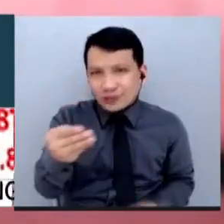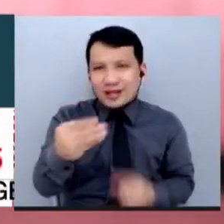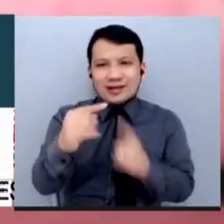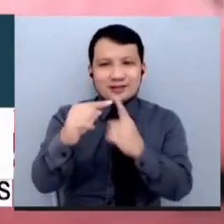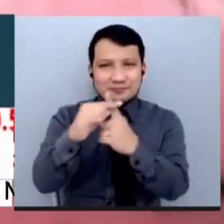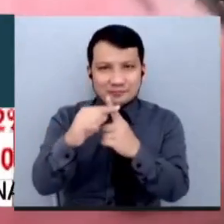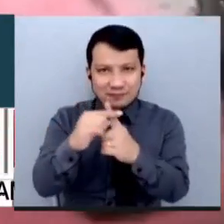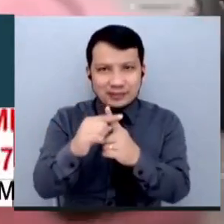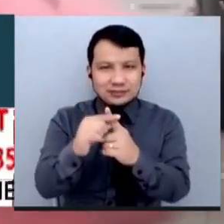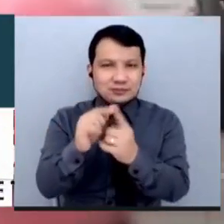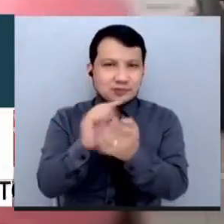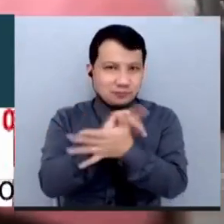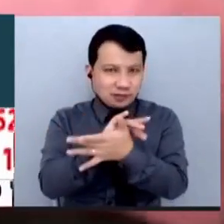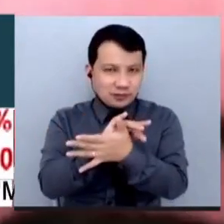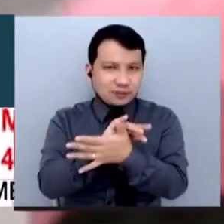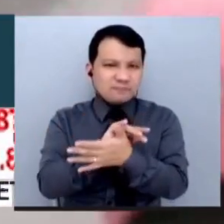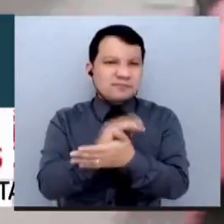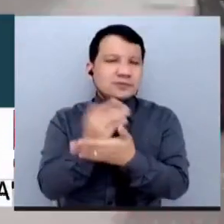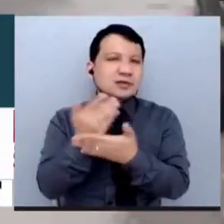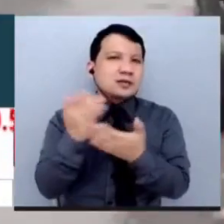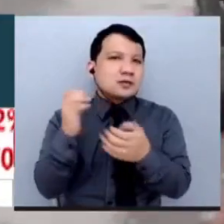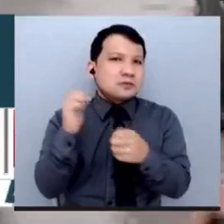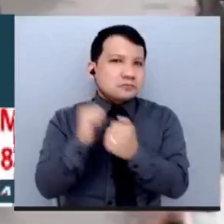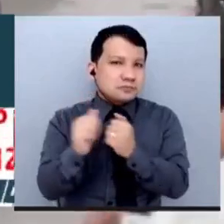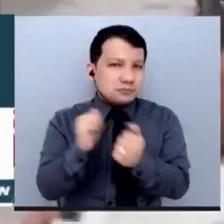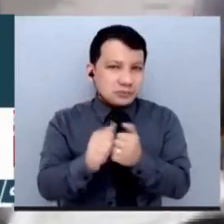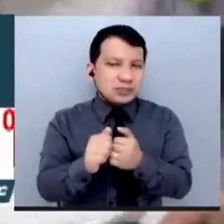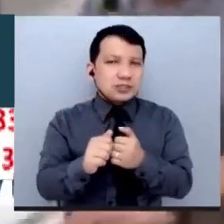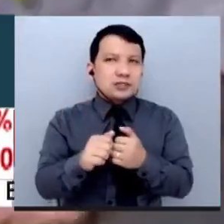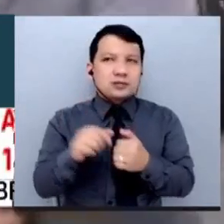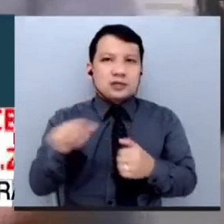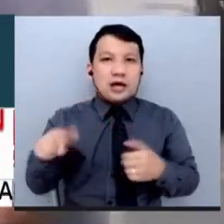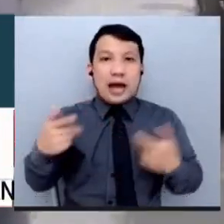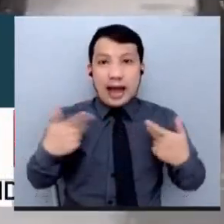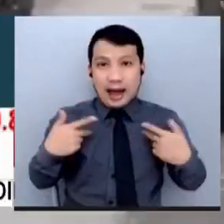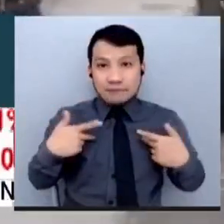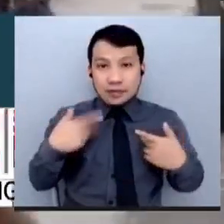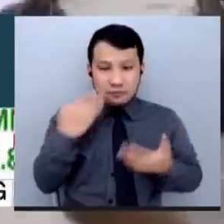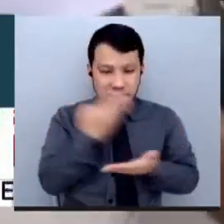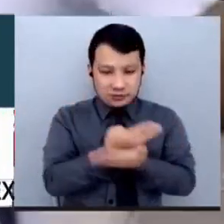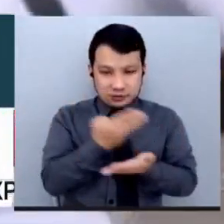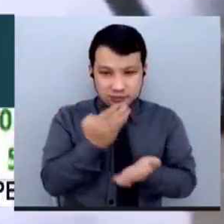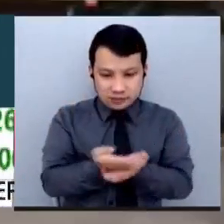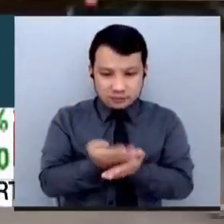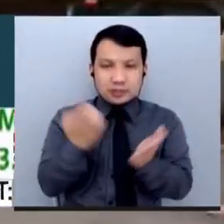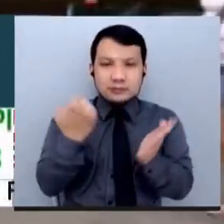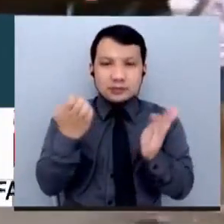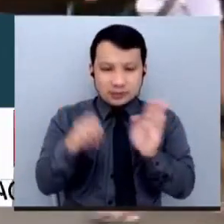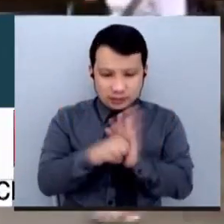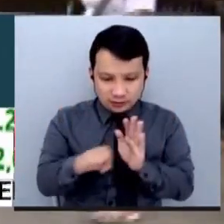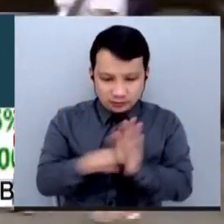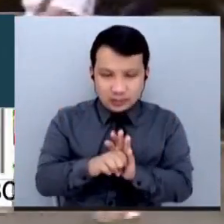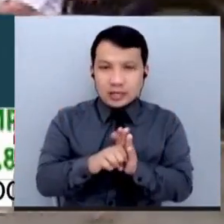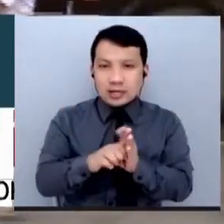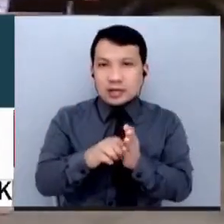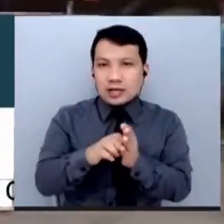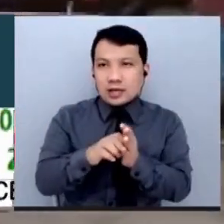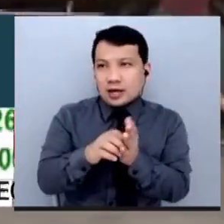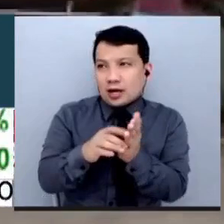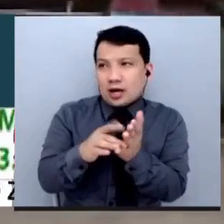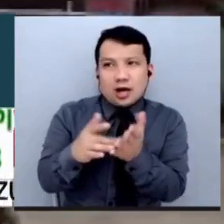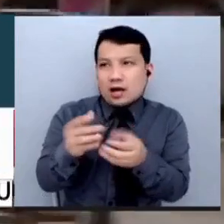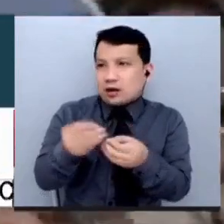to say, mas malaki yung pondo na maibibigay natin sa economic recovery. Mas malaki mabibigay natin sa livelihood